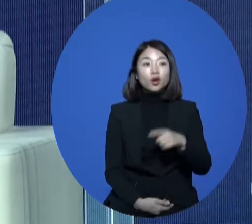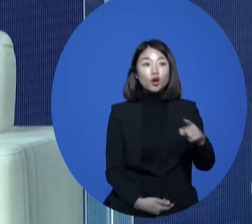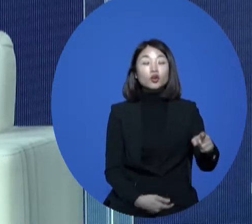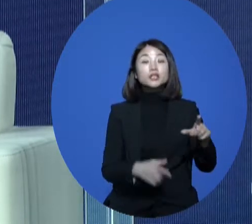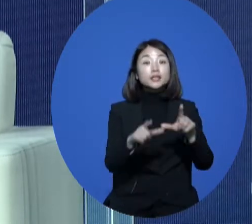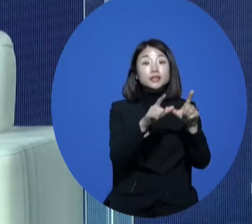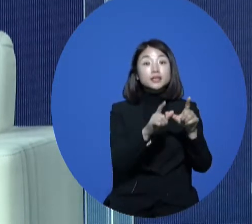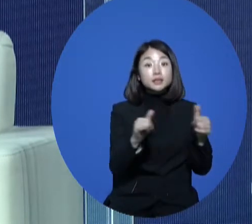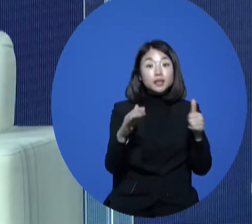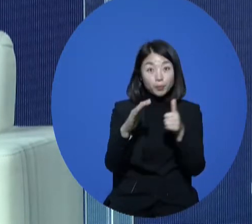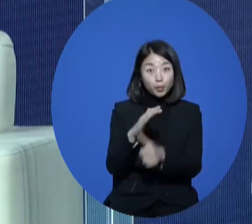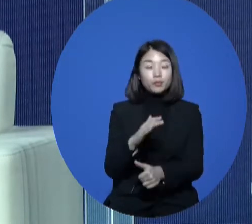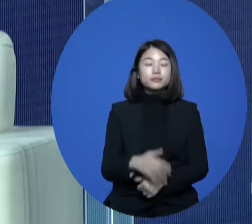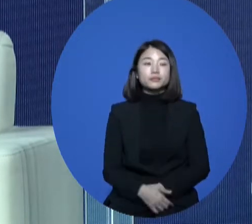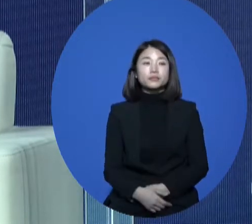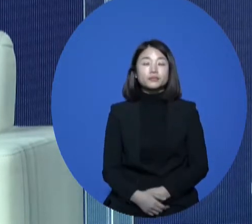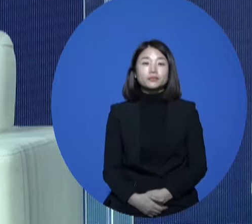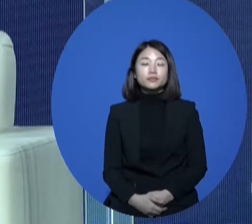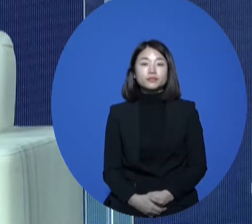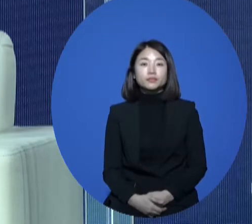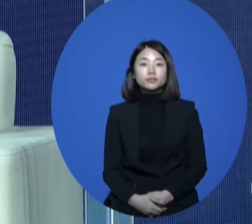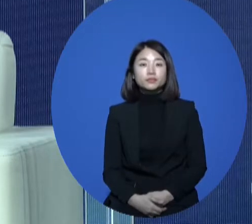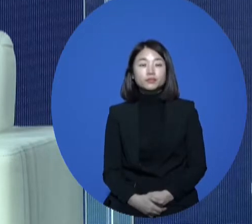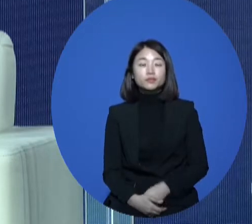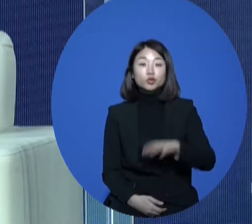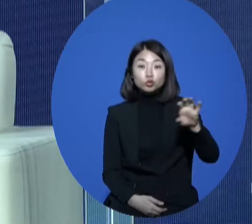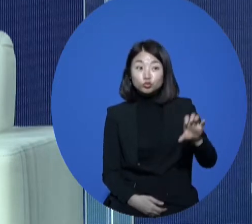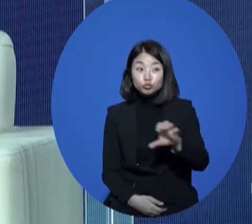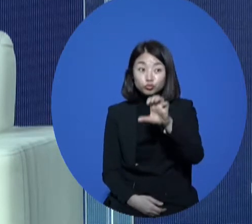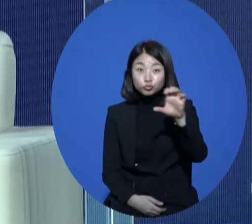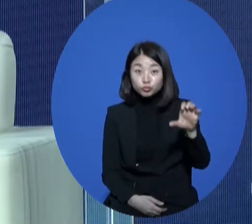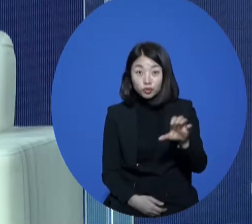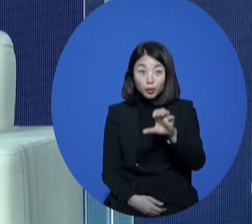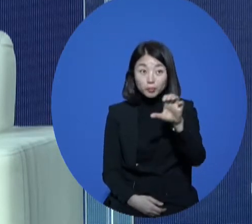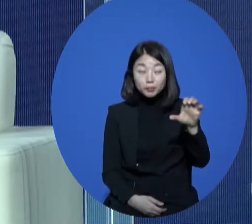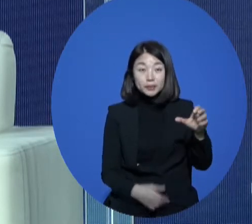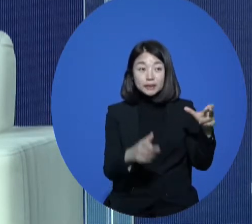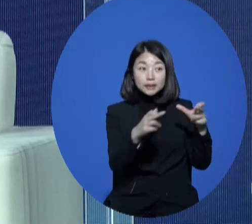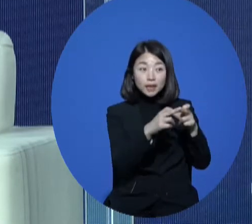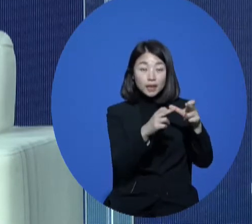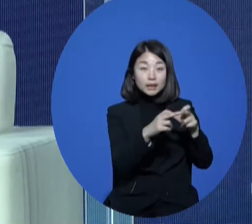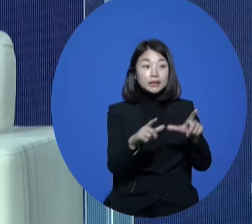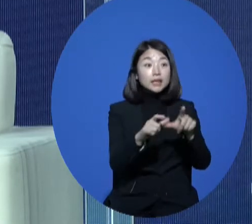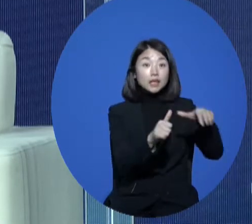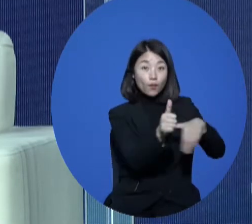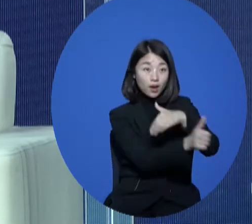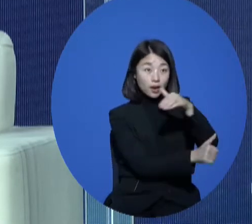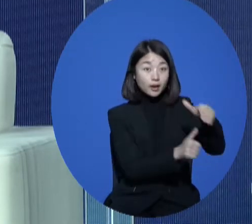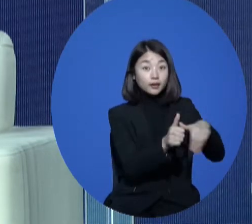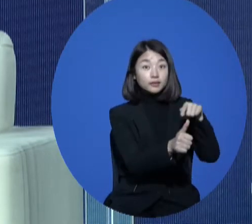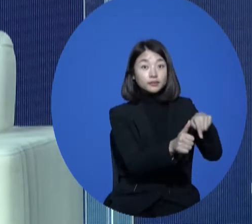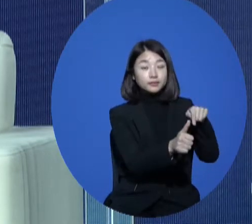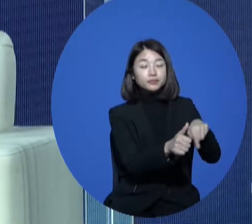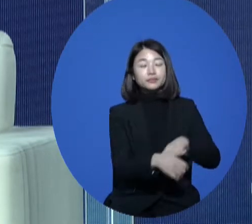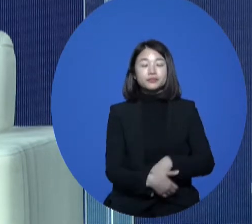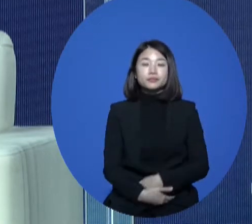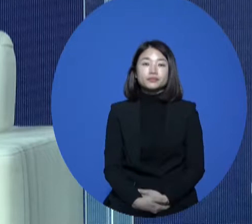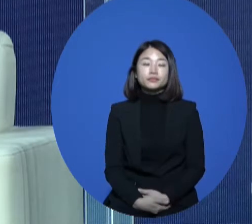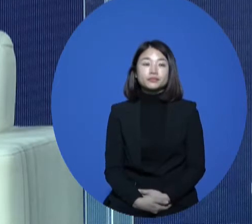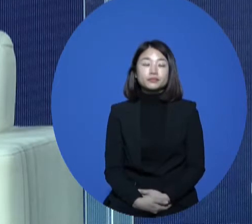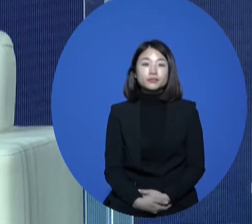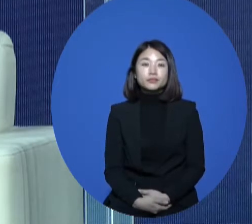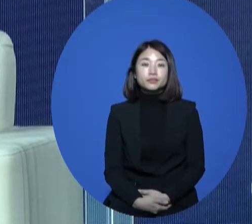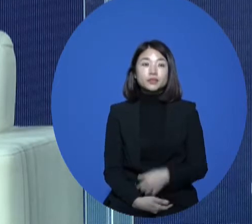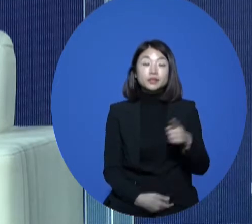대표이신 분이십니다. 강의 제목은 유럽 탈시설 운동의 현황 및 시민사회 전략인데, 유카